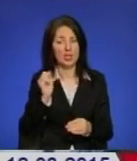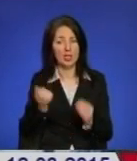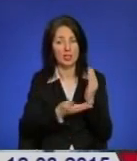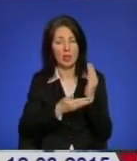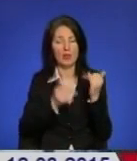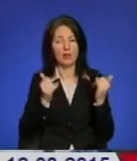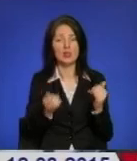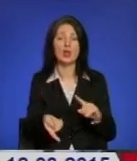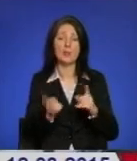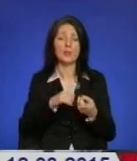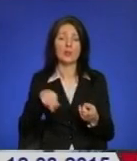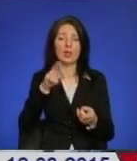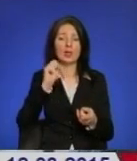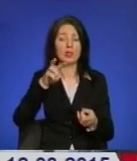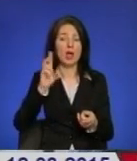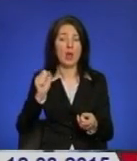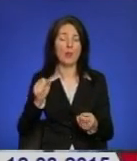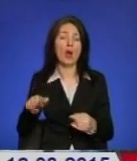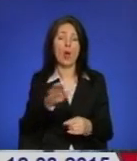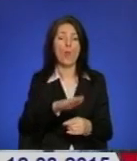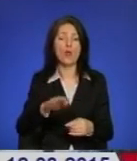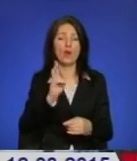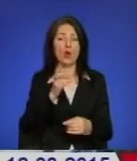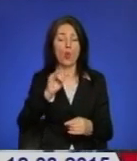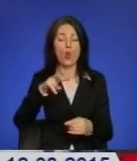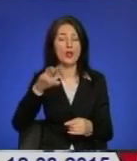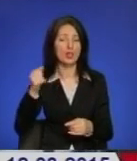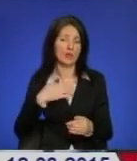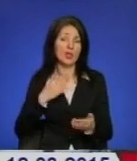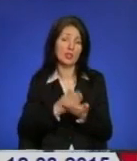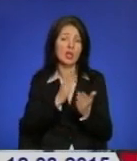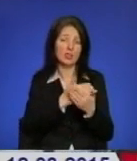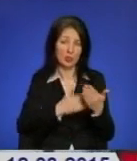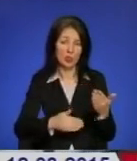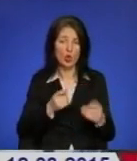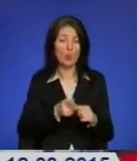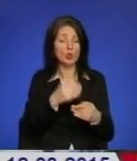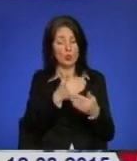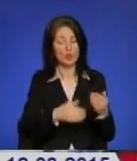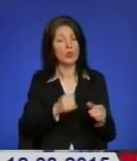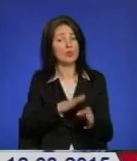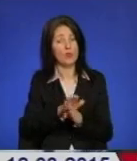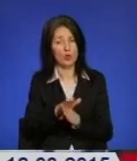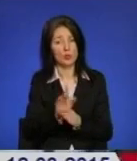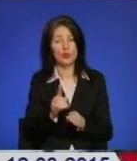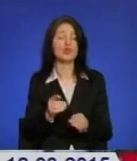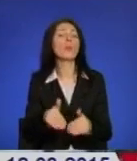перейшли на дамбу, потім на бульвар Куліша. У нас є чітко сформований список, і по цьому списку йдемо, щоб